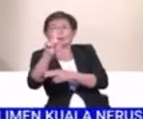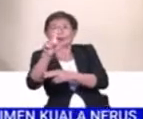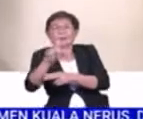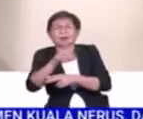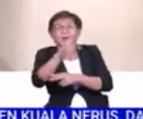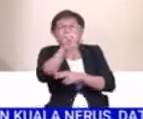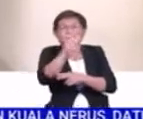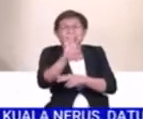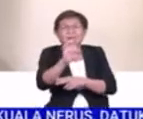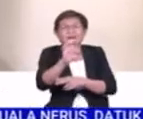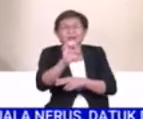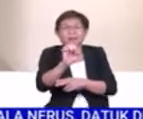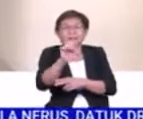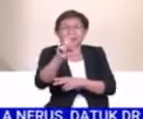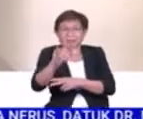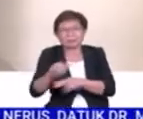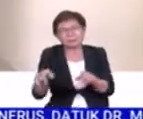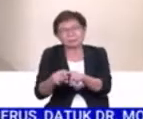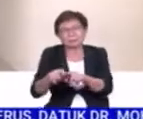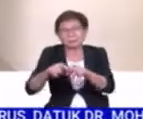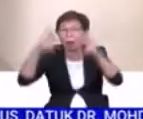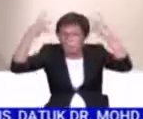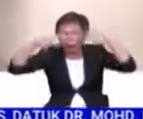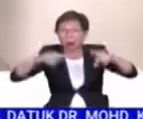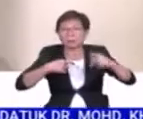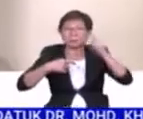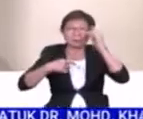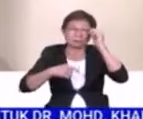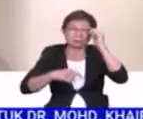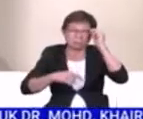saya juga baru